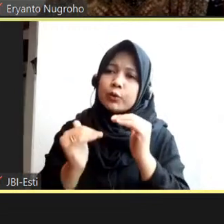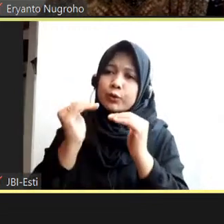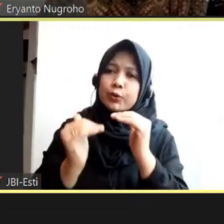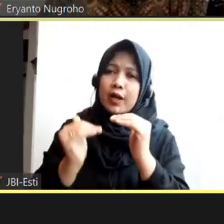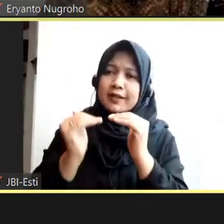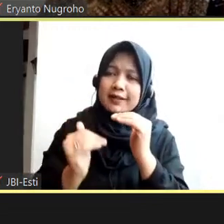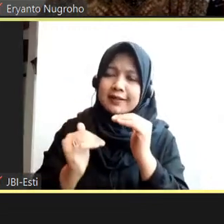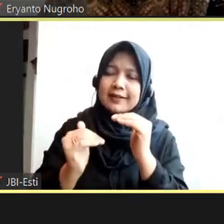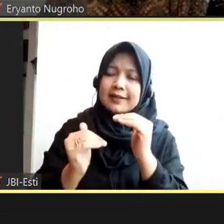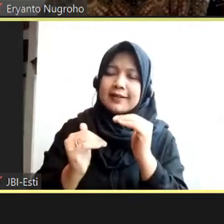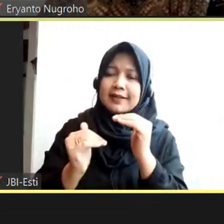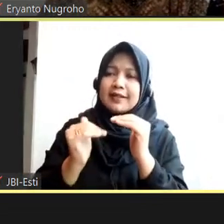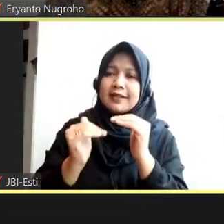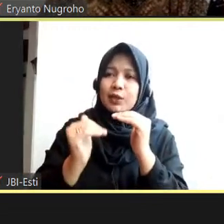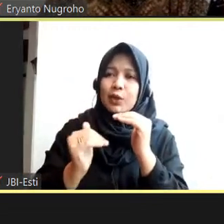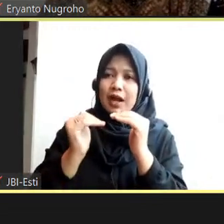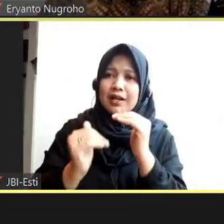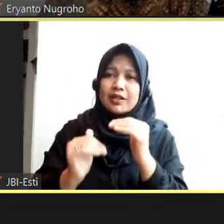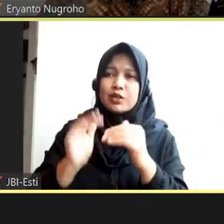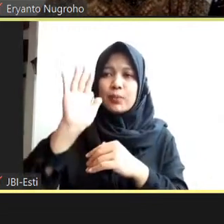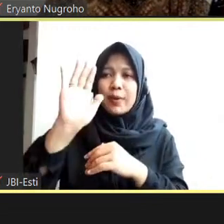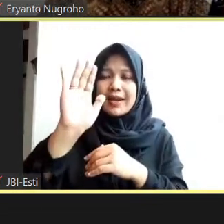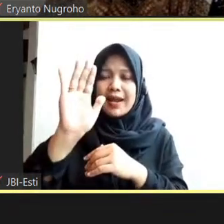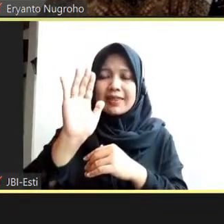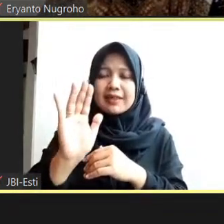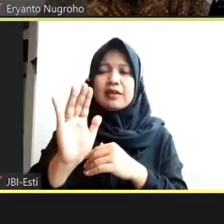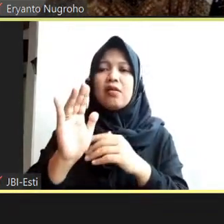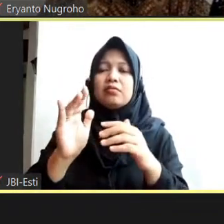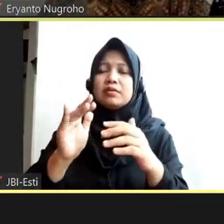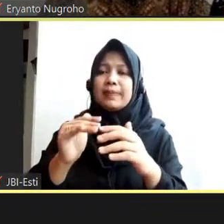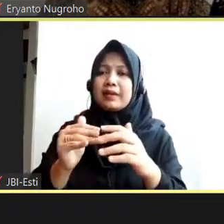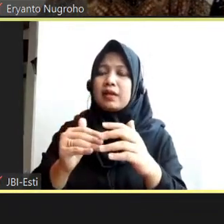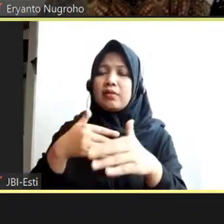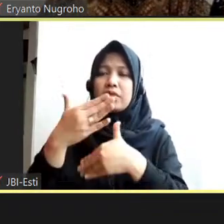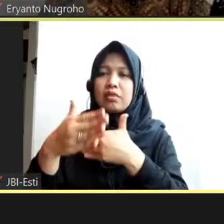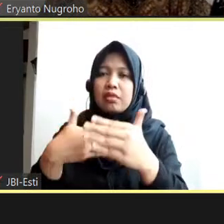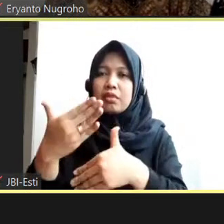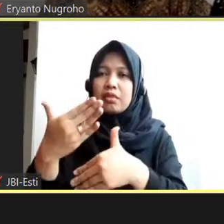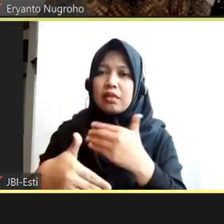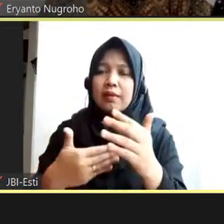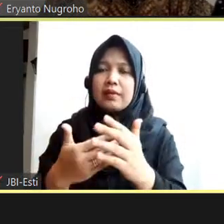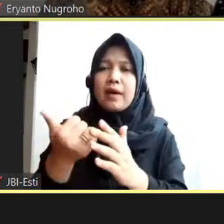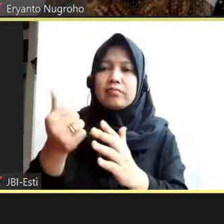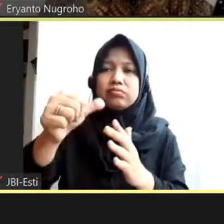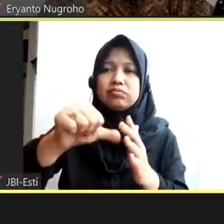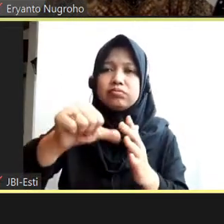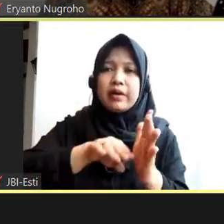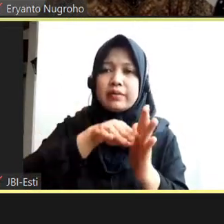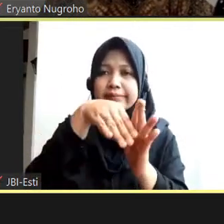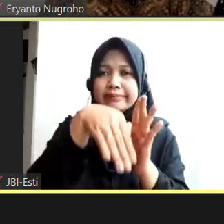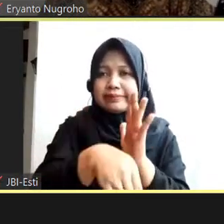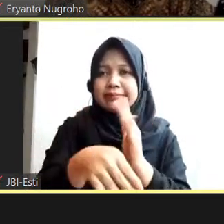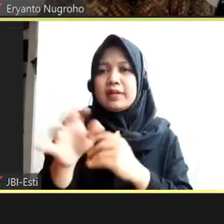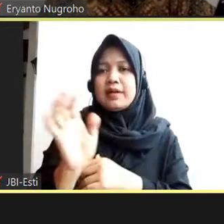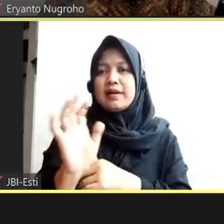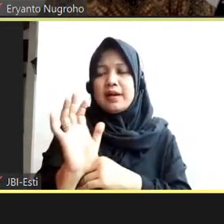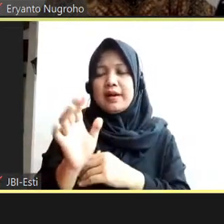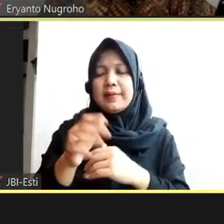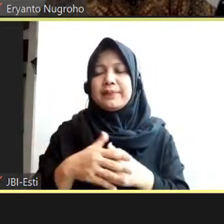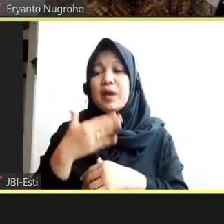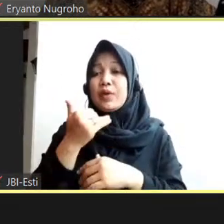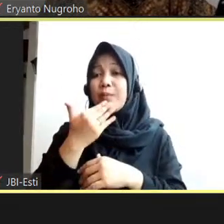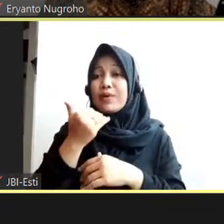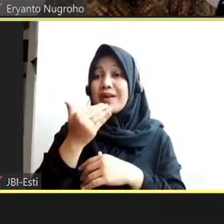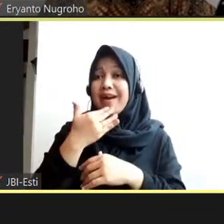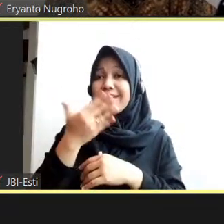langkah-langkah agar ini tidak menjadi lebih buruk lagi dari situasi saat ini. Semoga menjawab Mas Gama